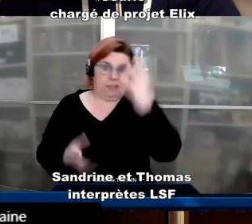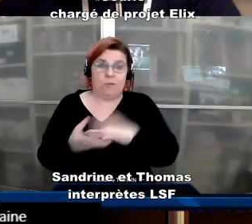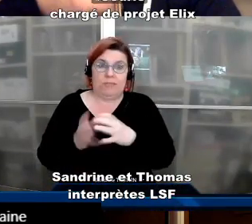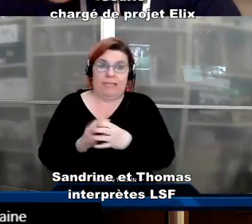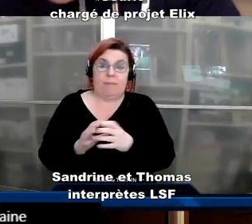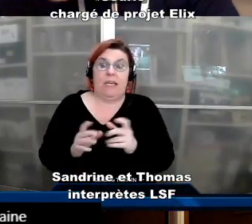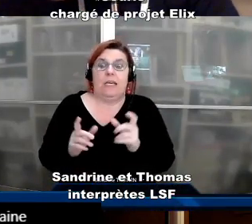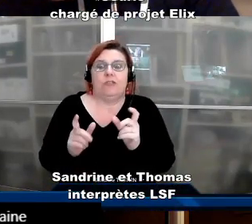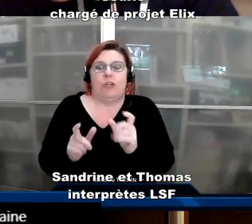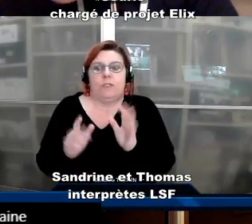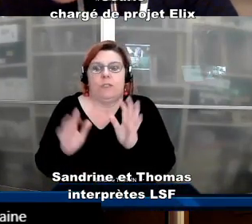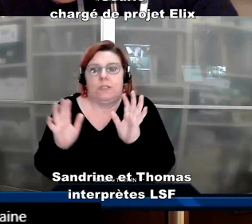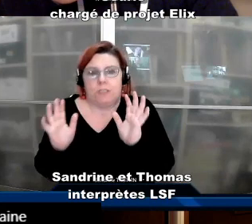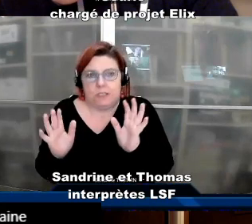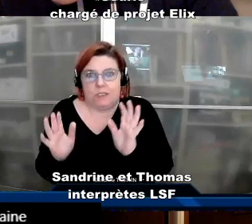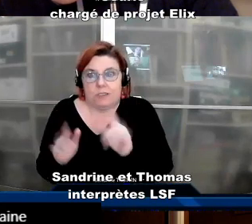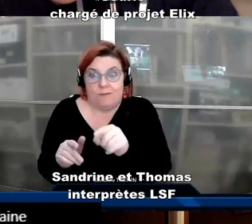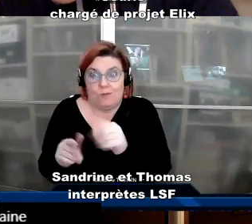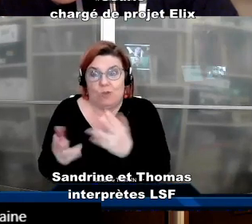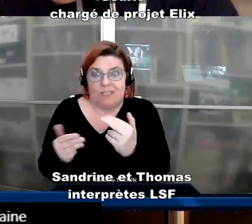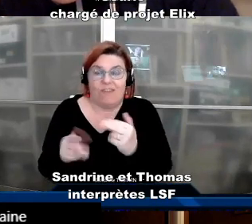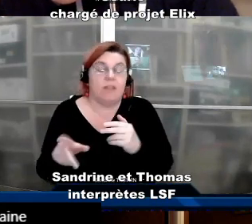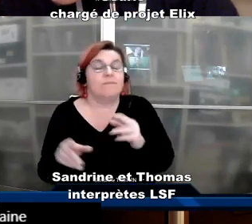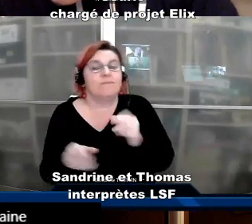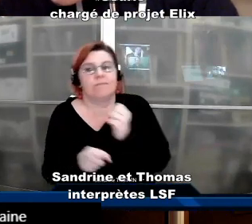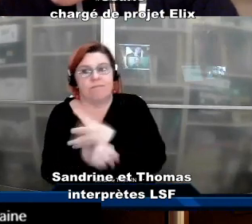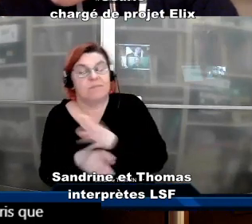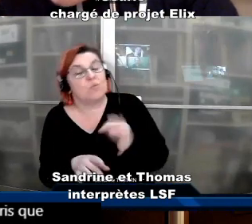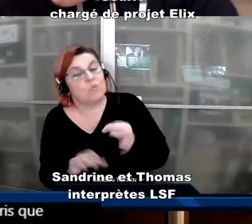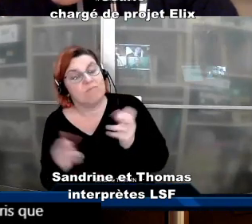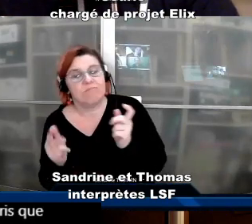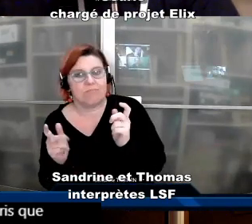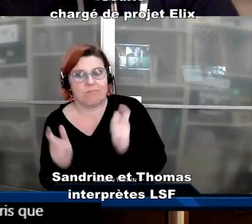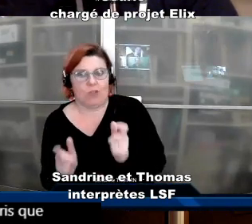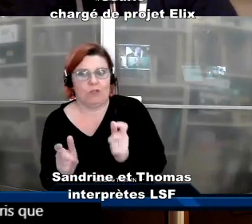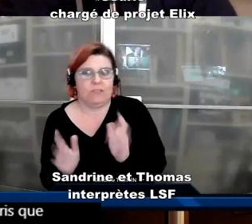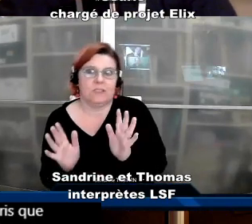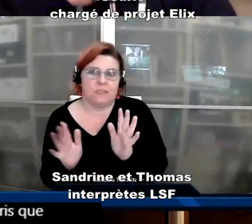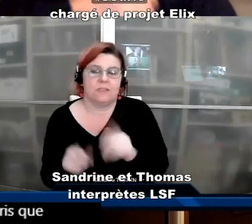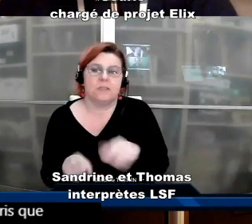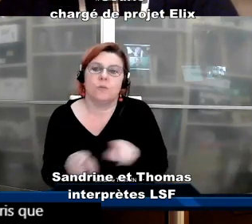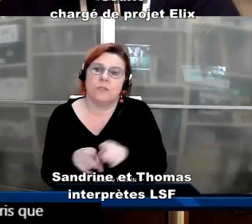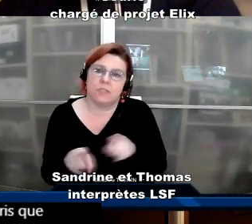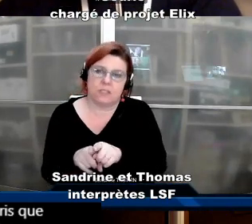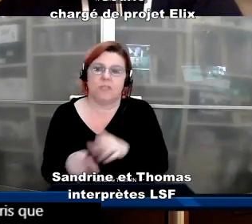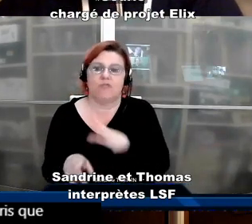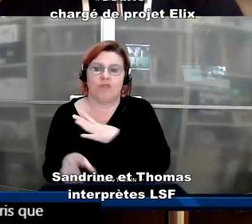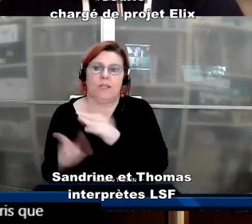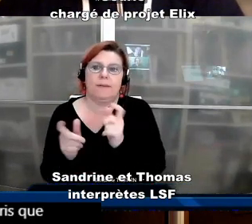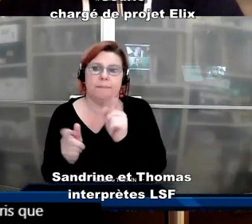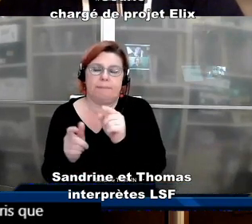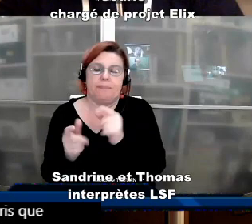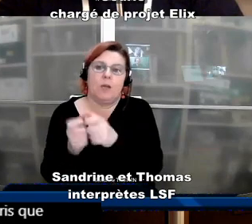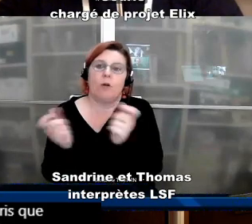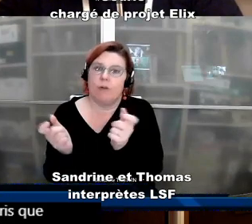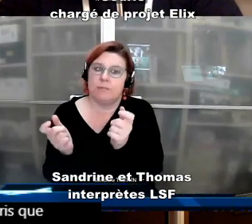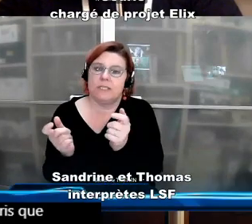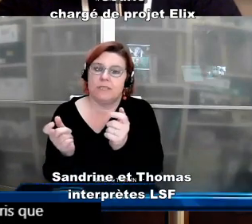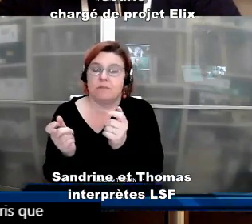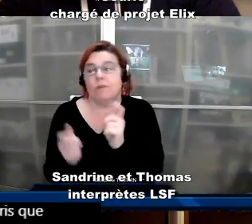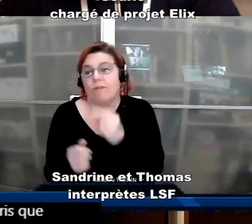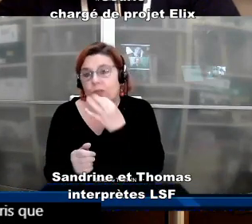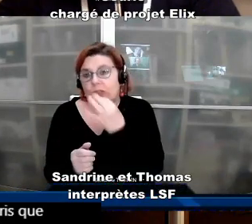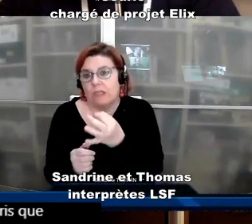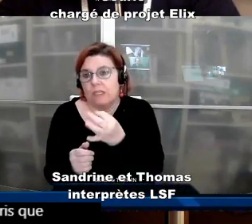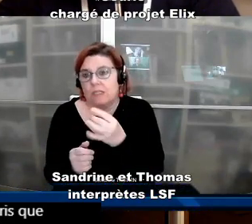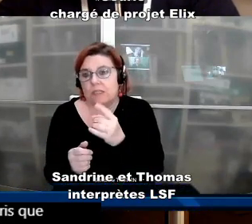chance, voilà, tout va bien pour Elix. Voilà, par chance, et puis on a une société, je vais les citer, The